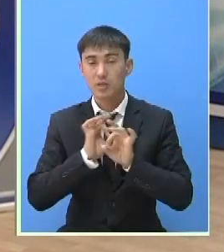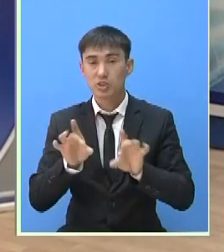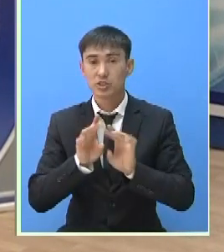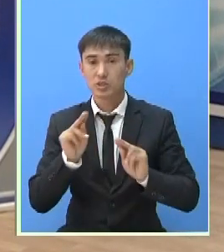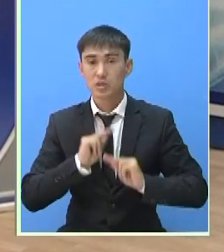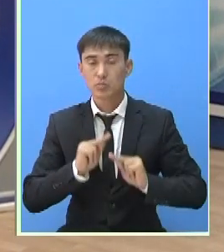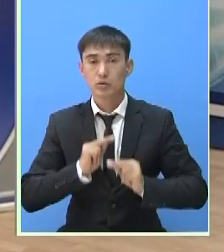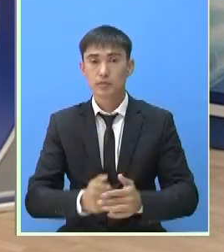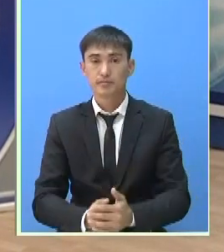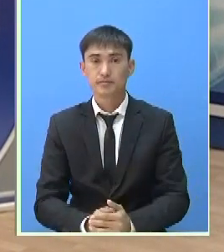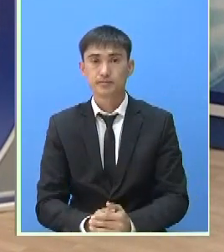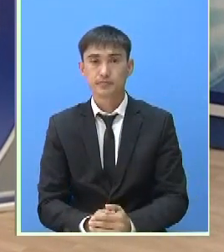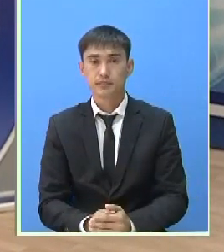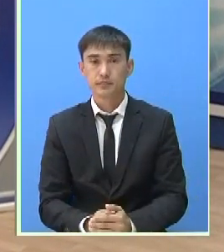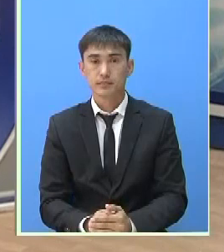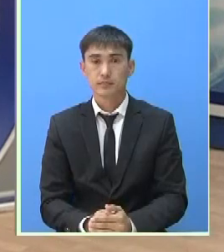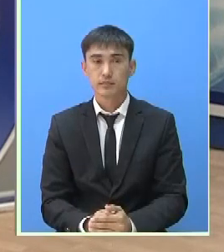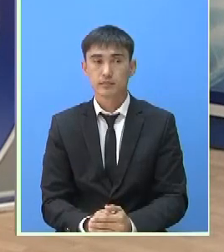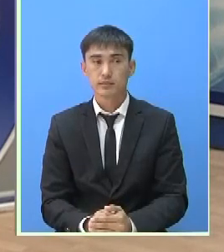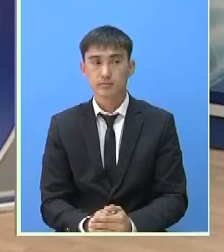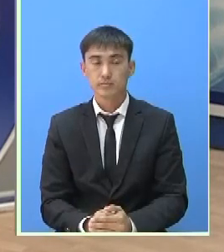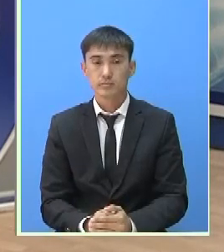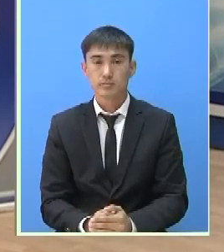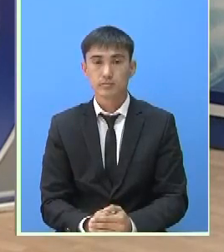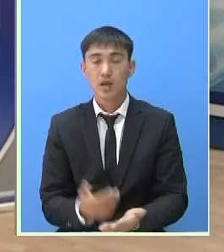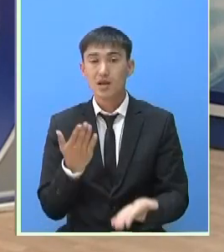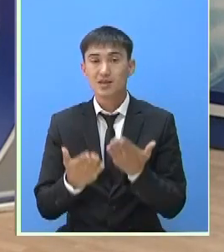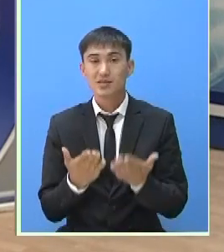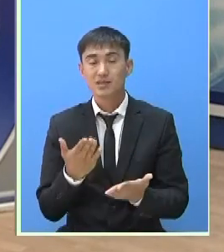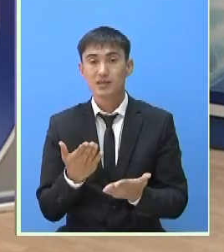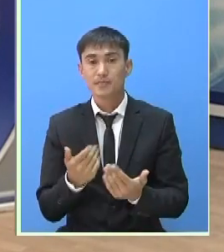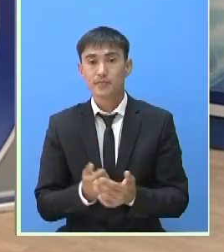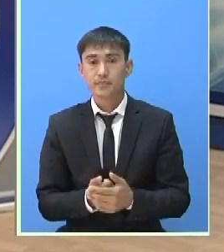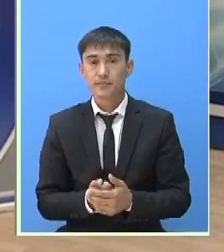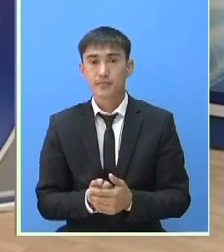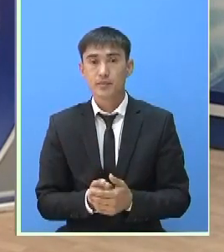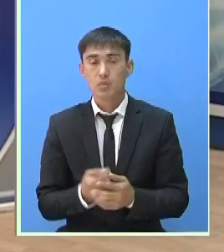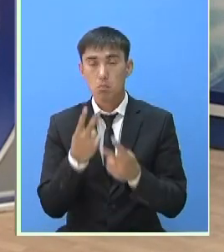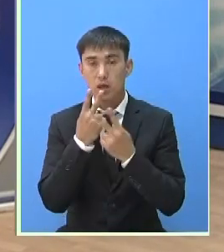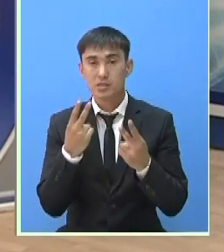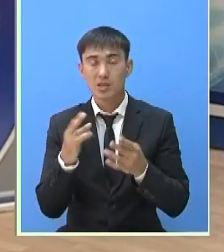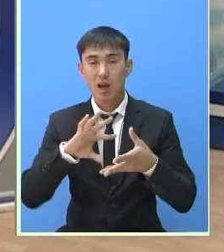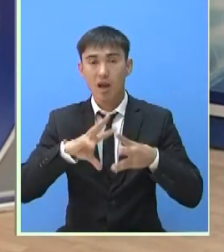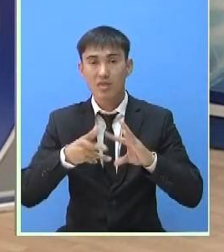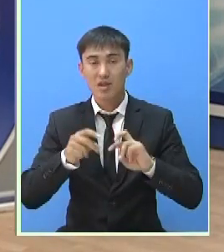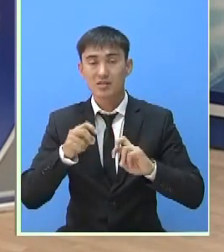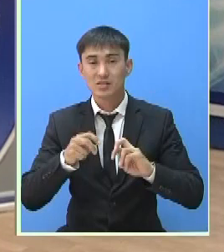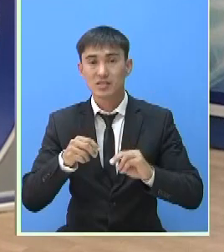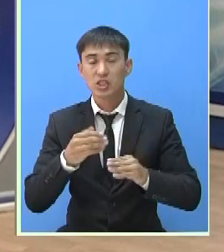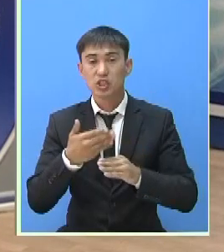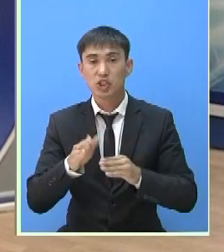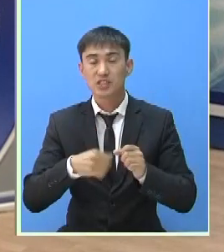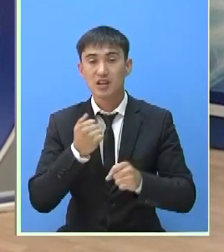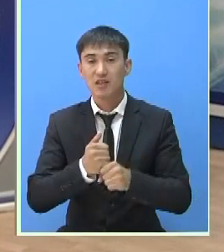разъяснительную работу. Да, так точно. Разъяснительную работу проводим. Поскольку, если даже, как показал анализ, основная часть вот